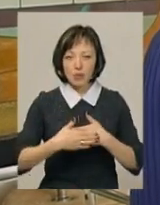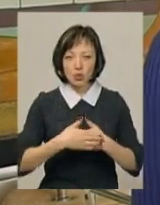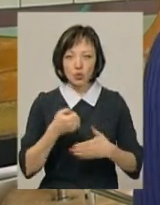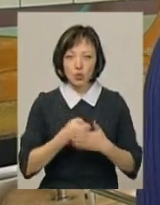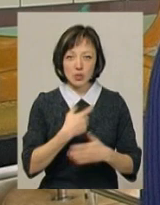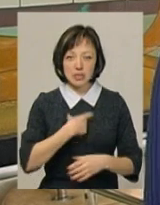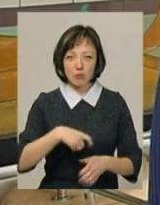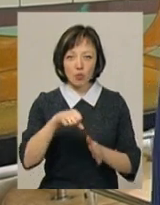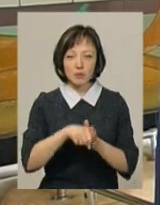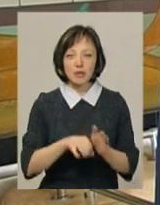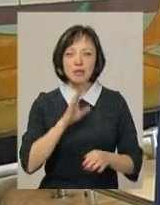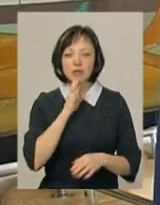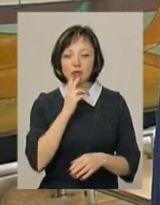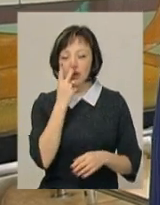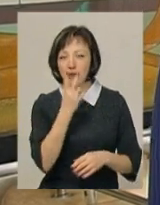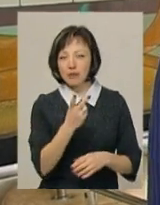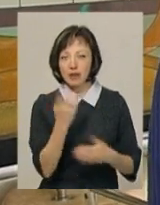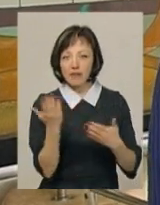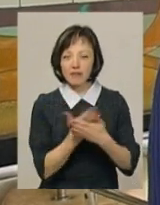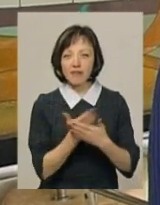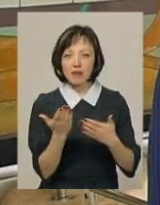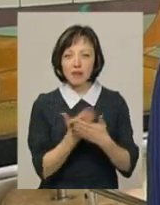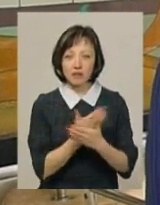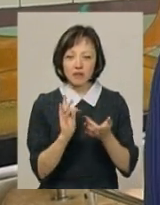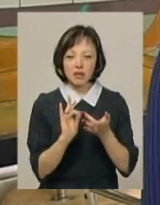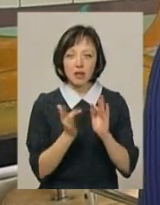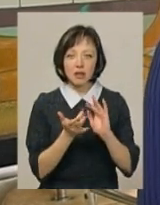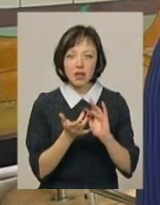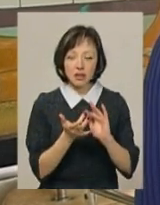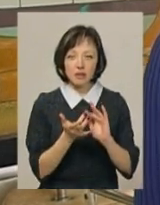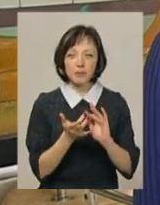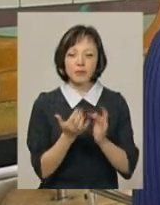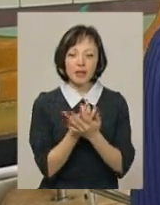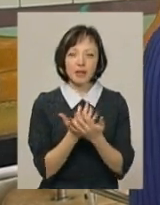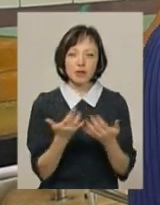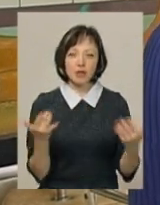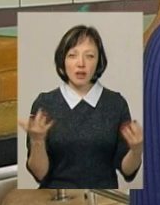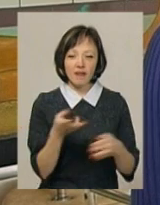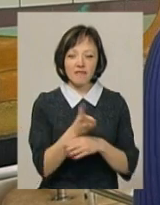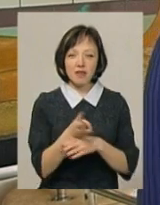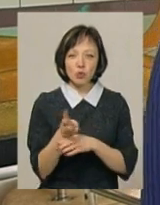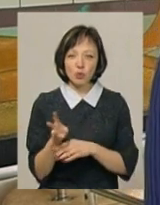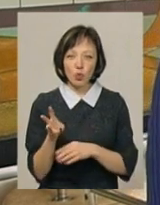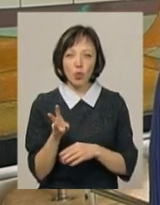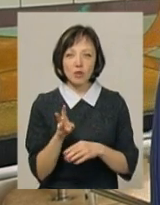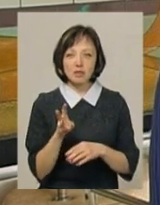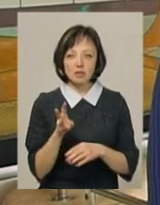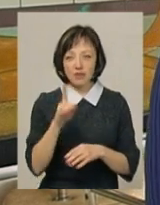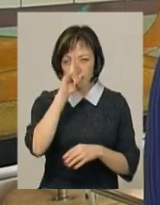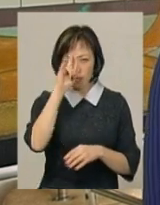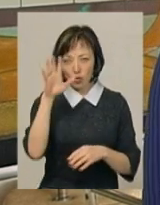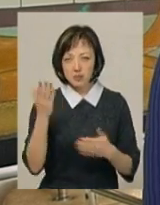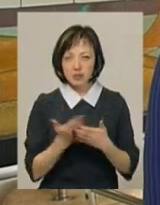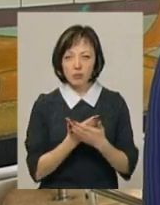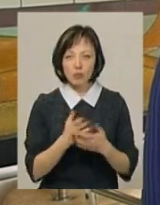до самогубства дівчинка переглядала у мережі YouTube різноманітні ролики з відомих